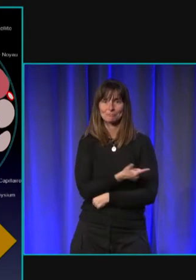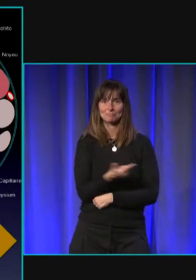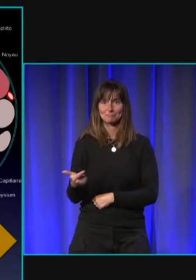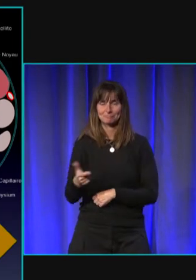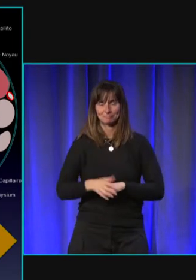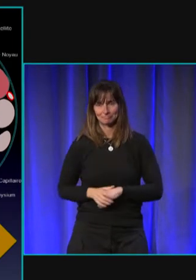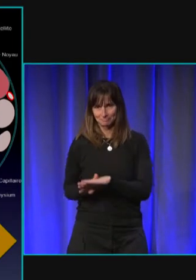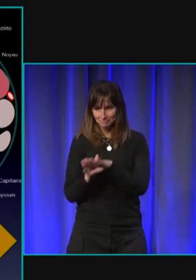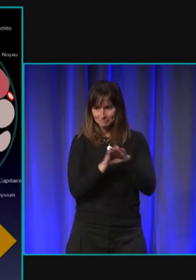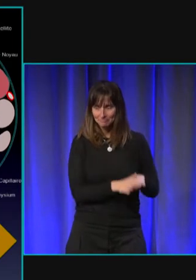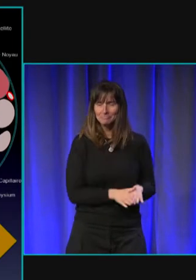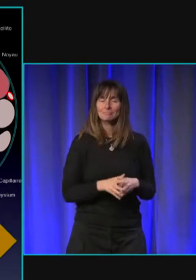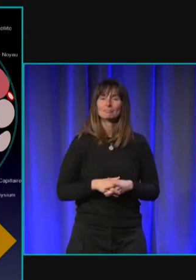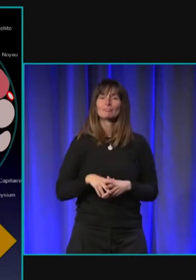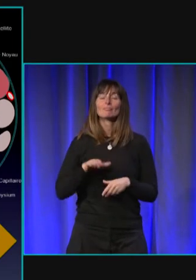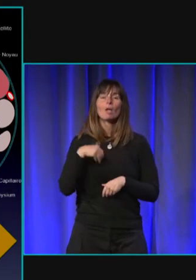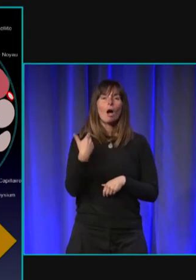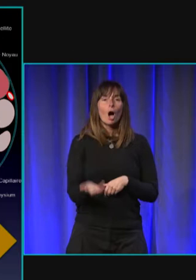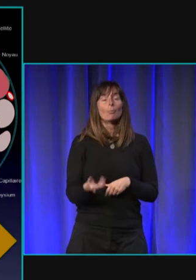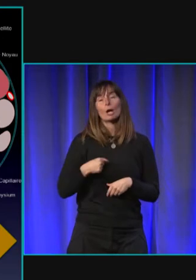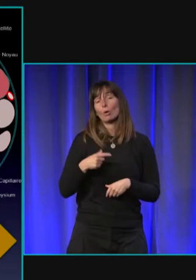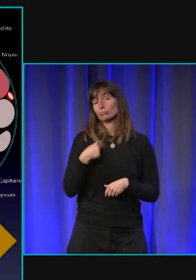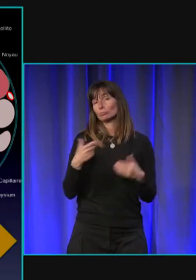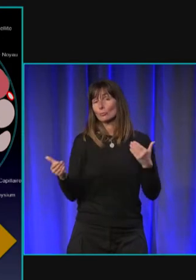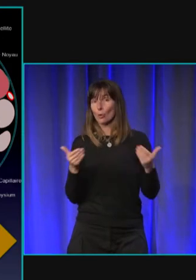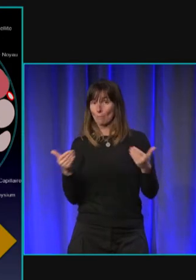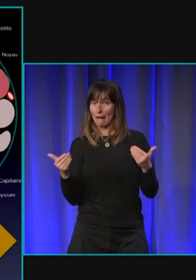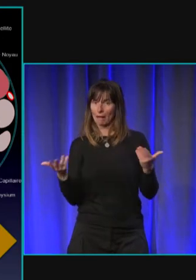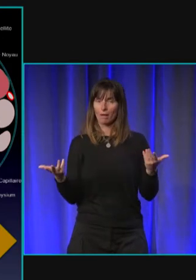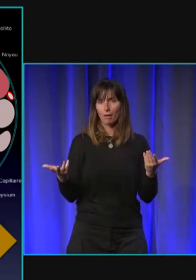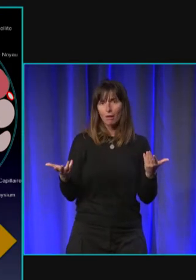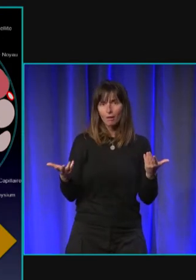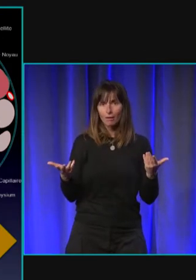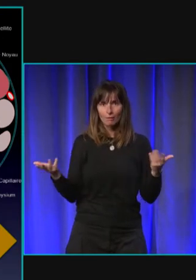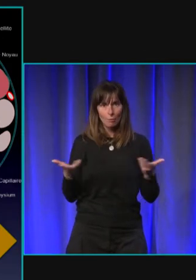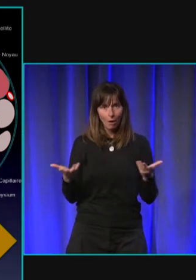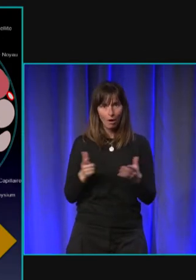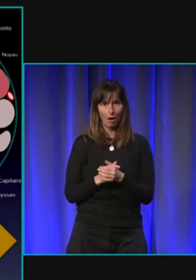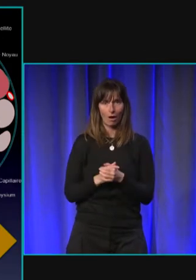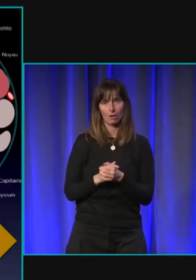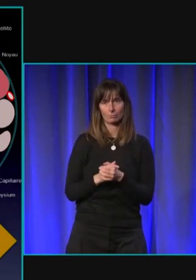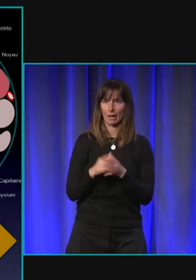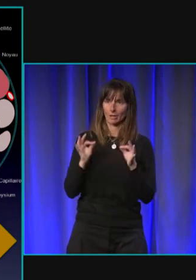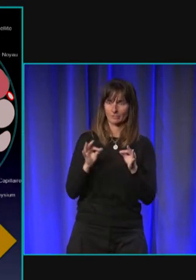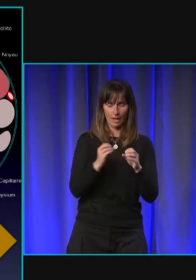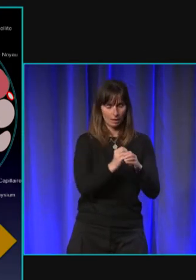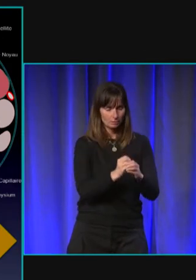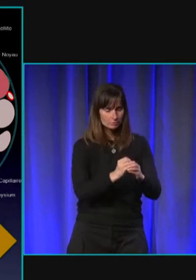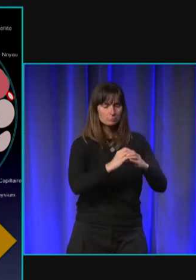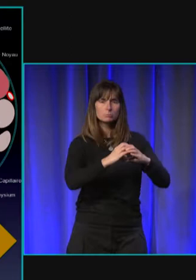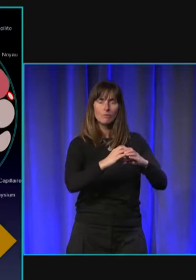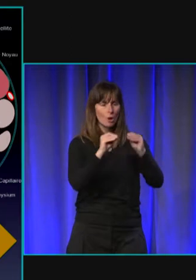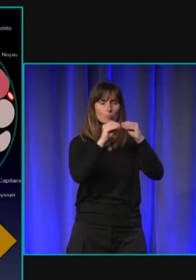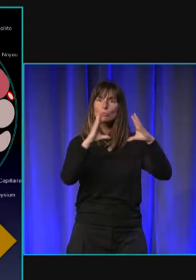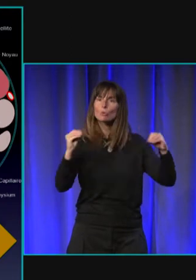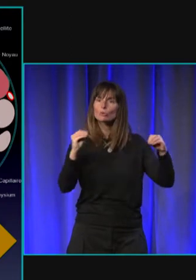Après, on a regardé un petit peu, j'ai fait une comparaison de la littérature, justement, entre le fascicule musculaire d'un enfant et